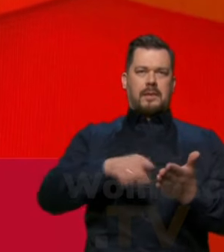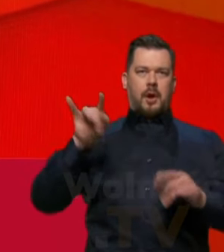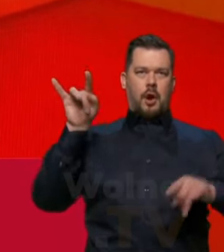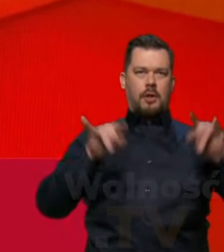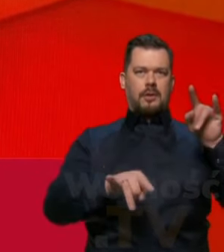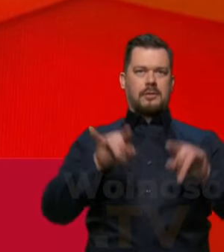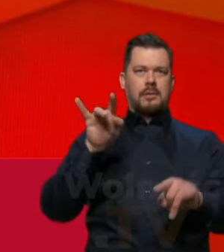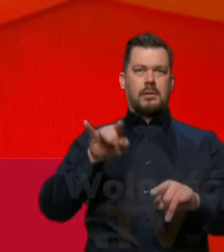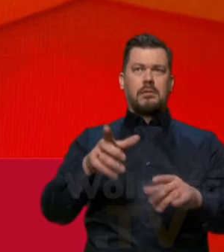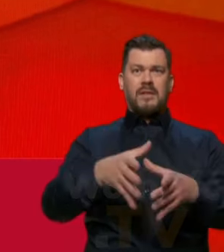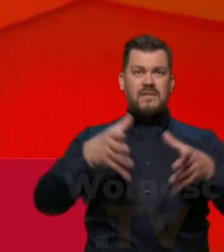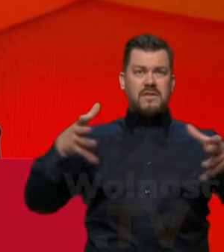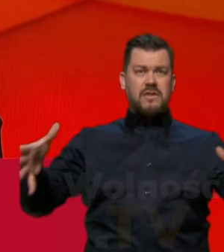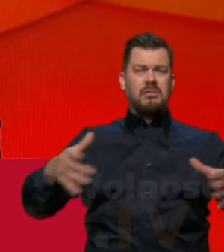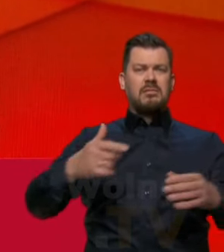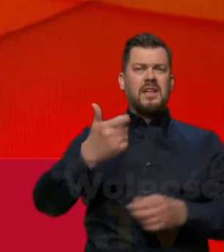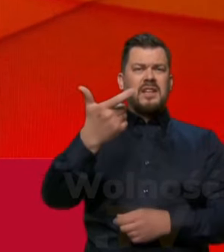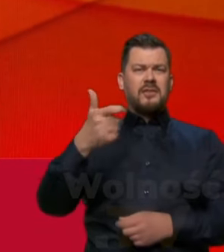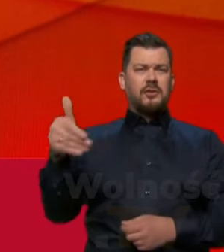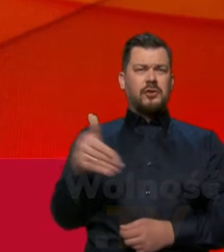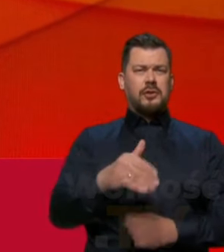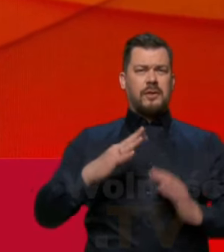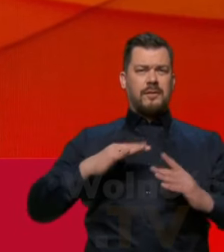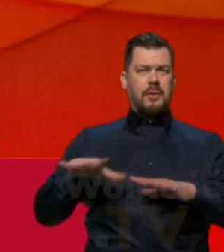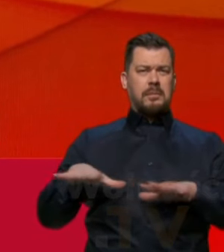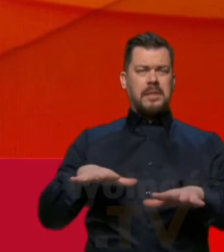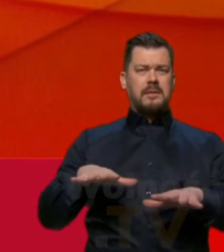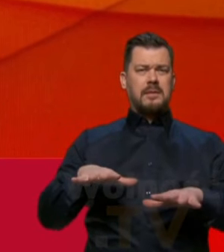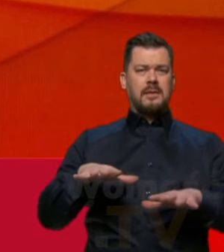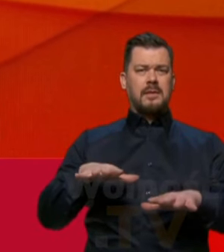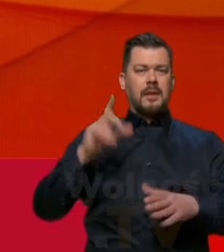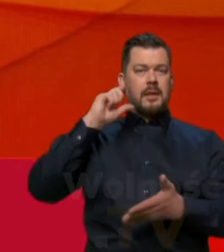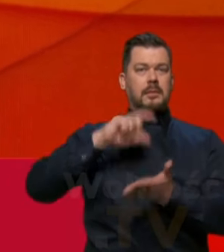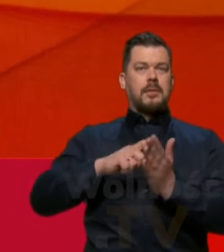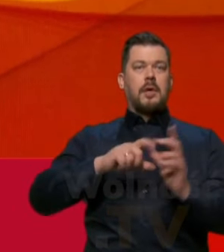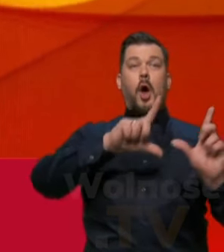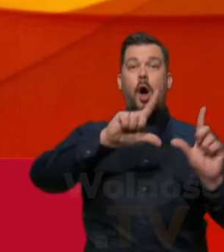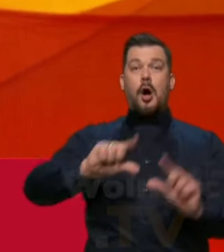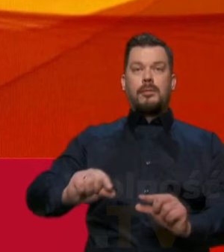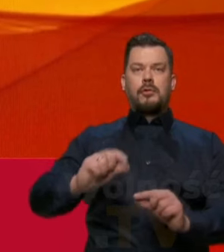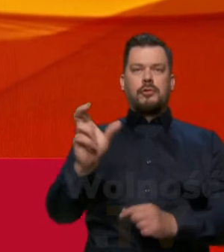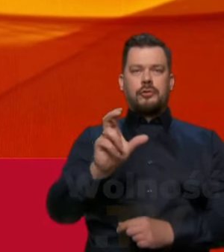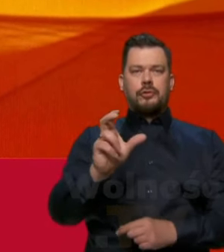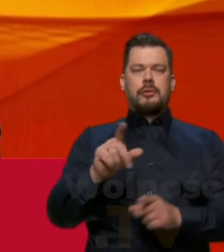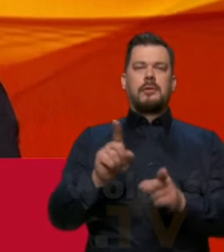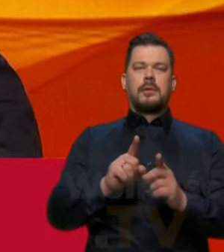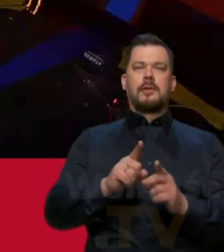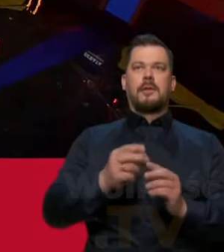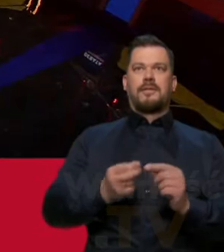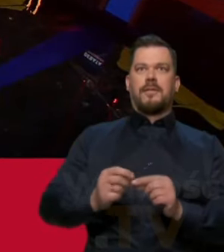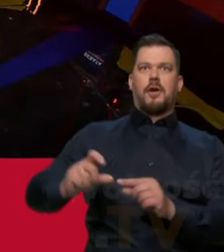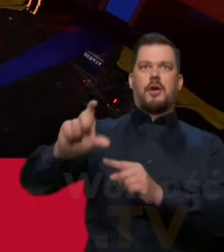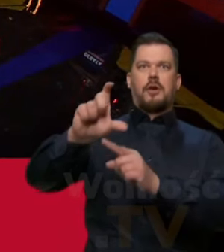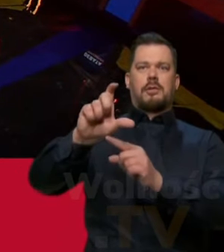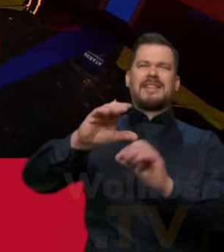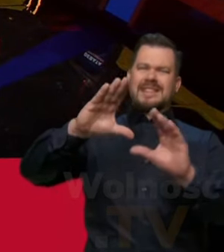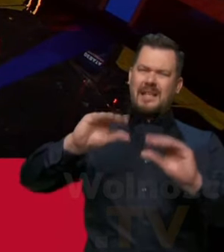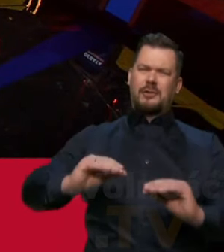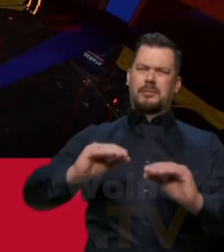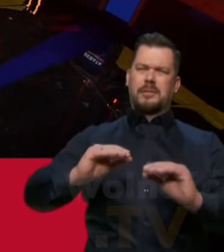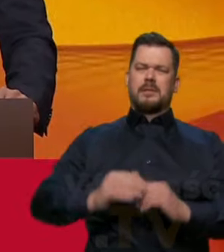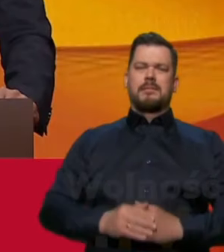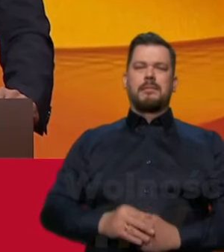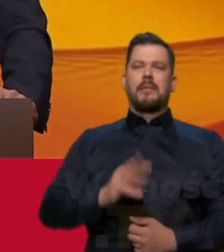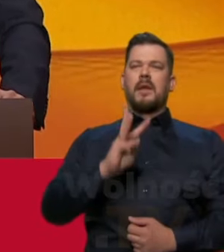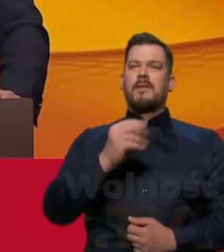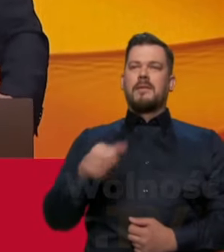lotnisko, może tam powstać 200 tysięcy nowych mieszkań. Więcej mieszkań to niższe czynsze i zahamowanie wzrostu cen mieszkań w Warszawie. Pan Przemysław